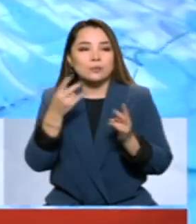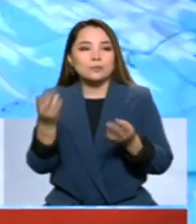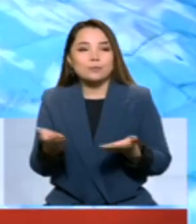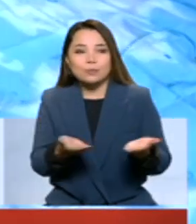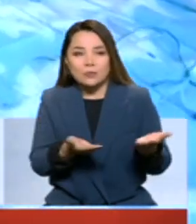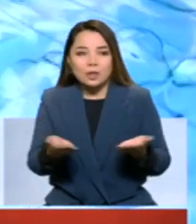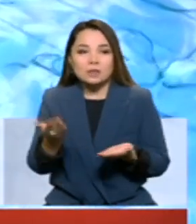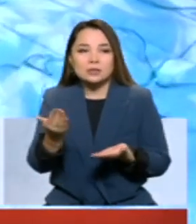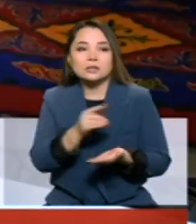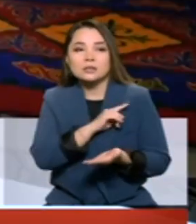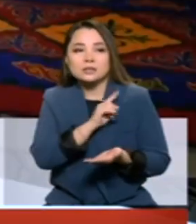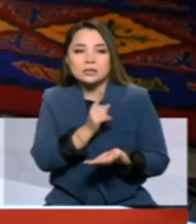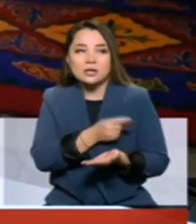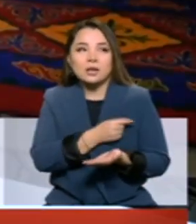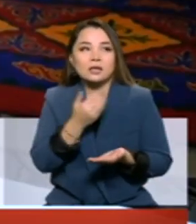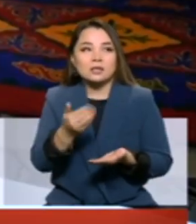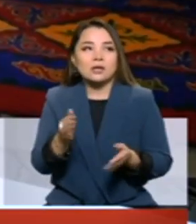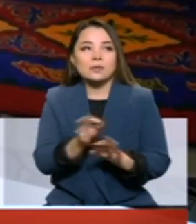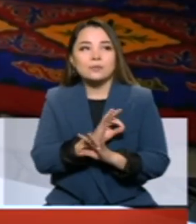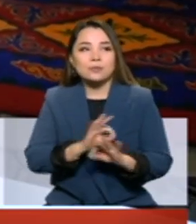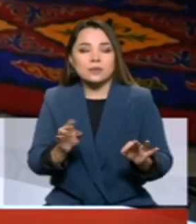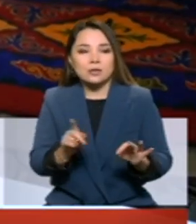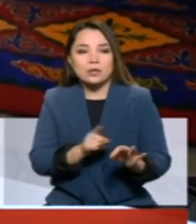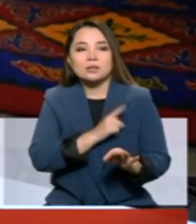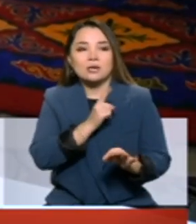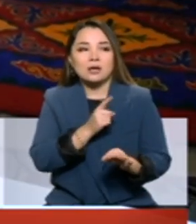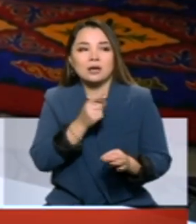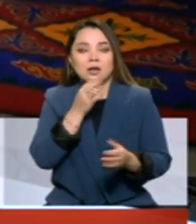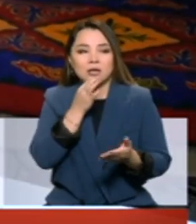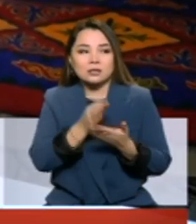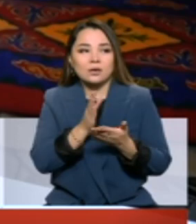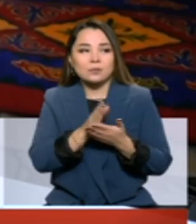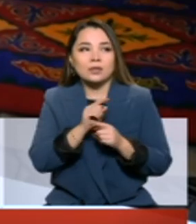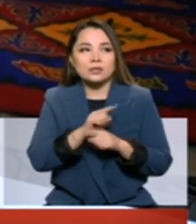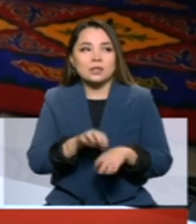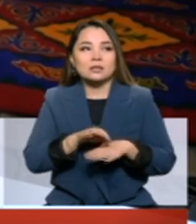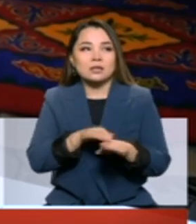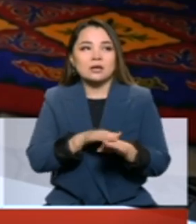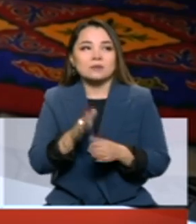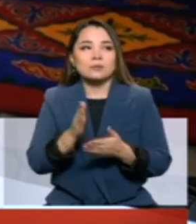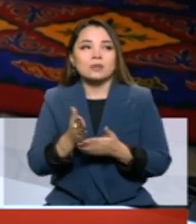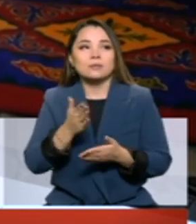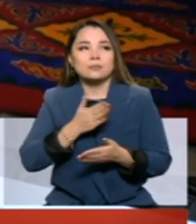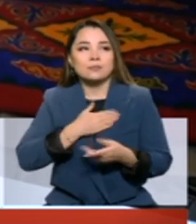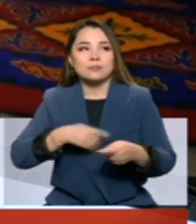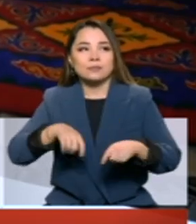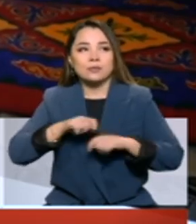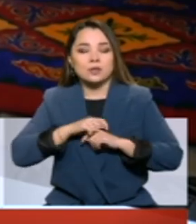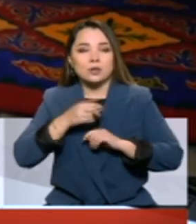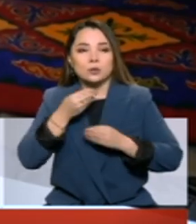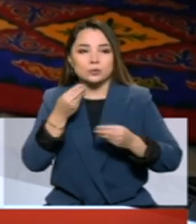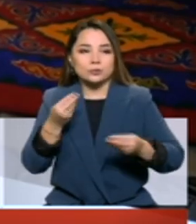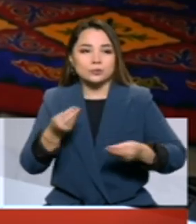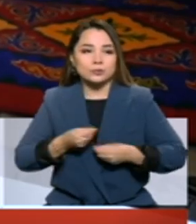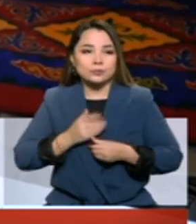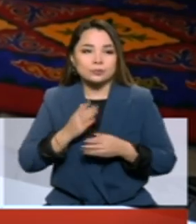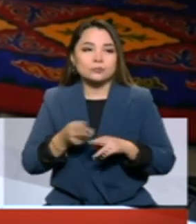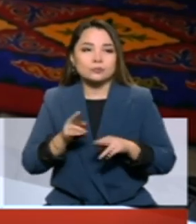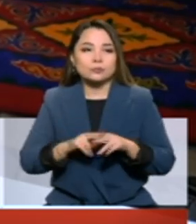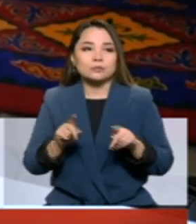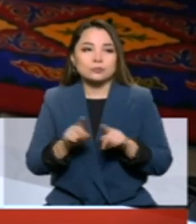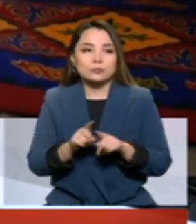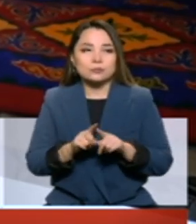сен мықтысың, сен керемет шеберсің деп маған үн қосқандай әсер қалдырады. Сол кезде